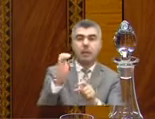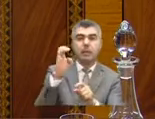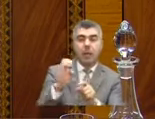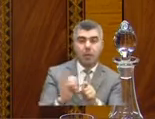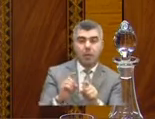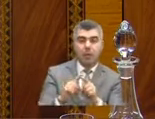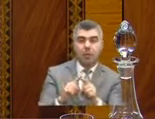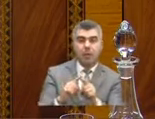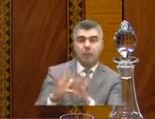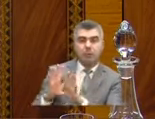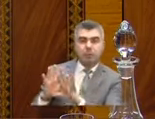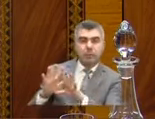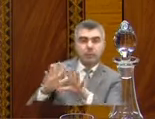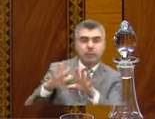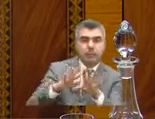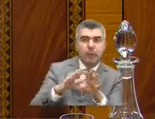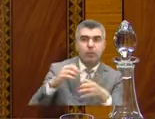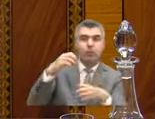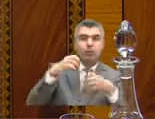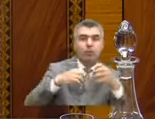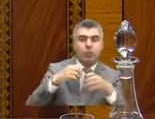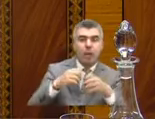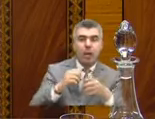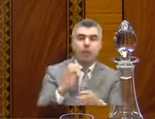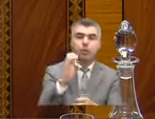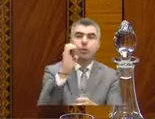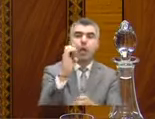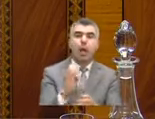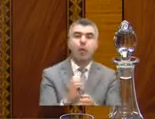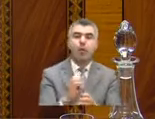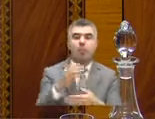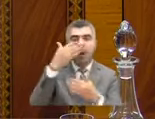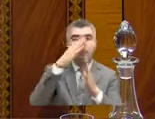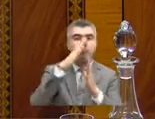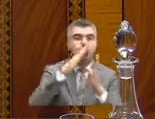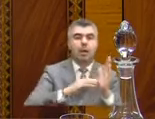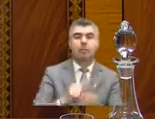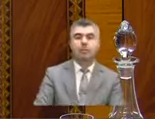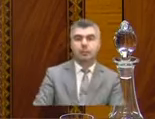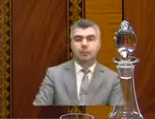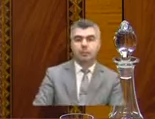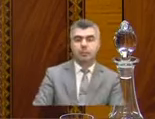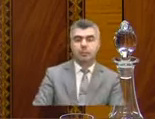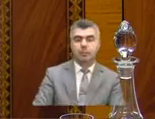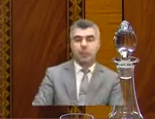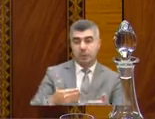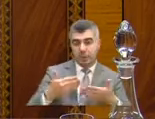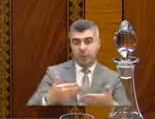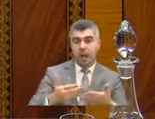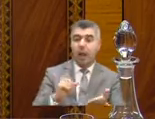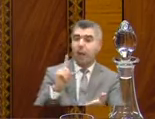التي ضربت خلال الشهر الماضي أقاليم الجنوب الشرقي للمملكة. وهنا لابد لي